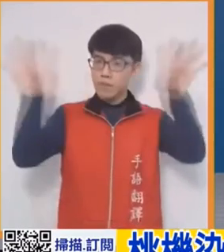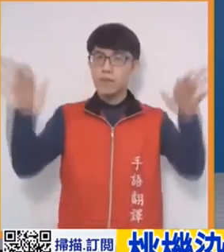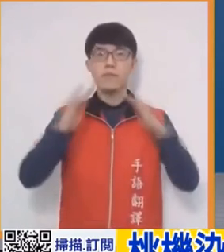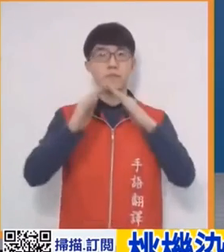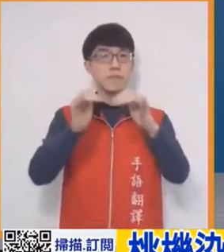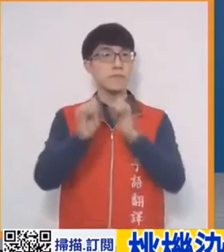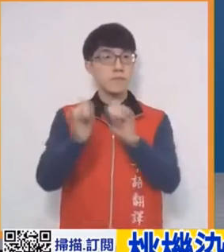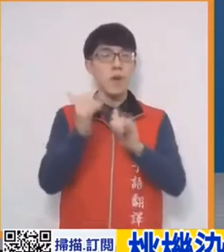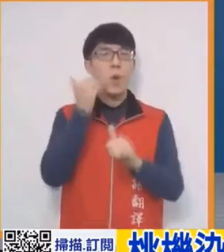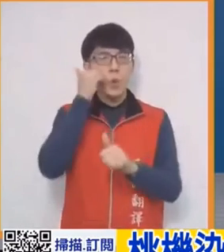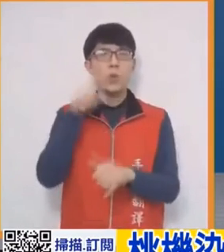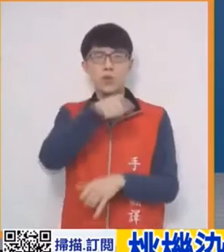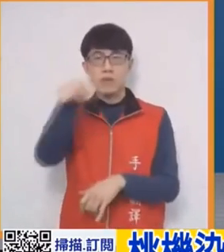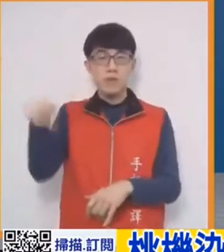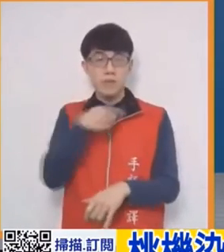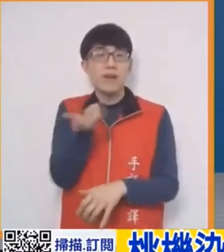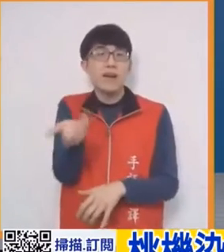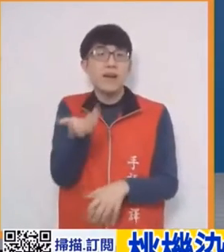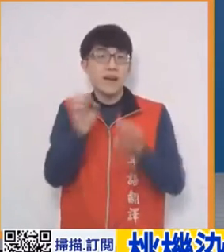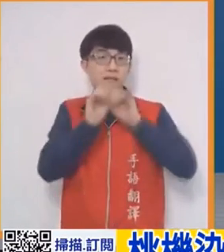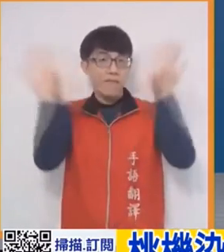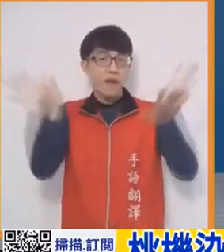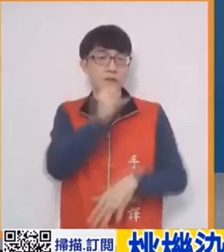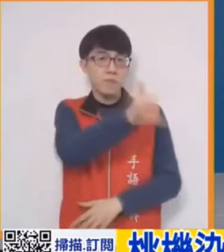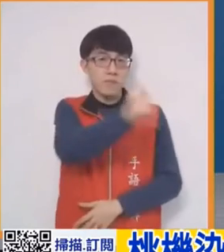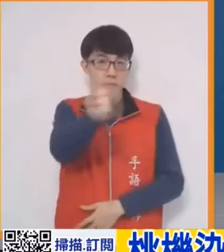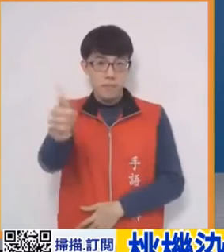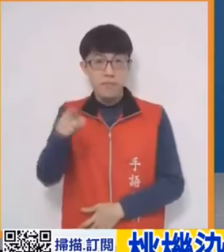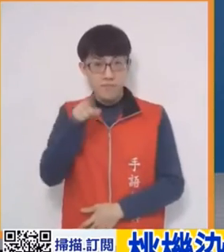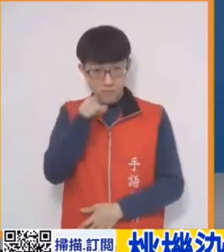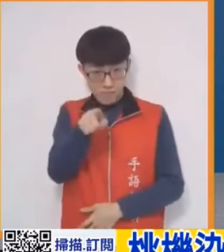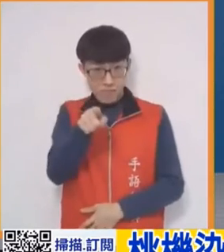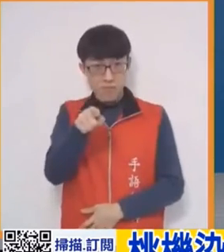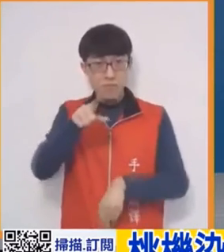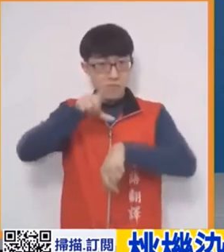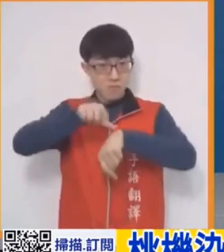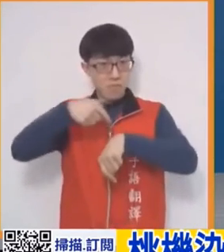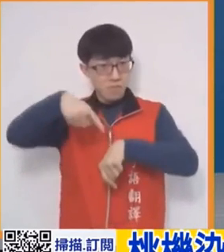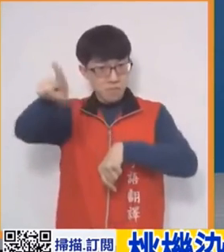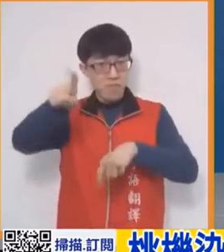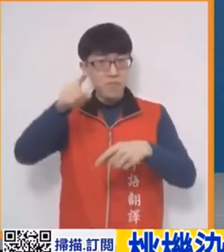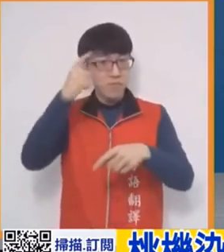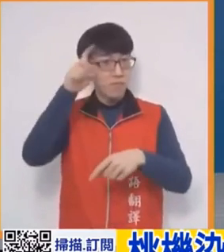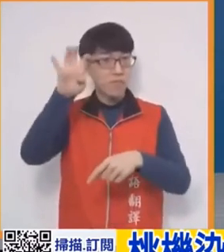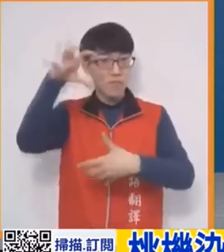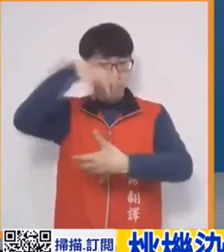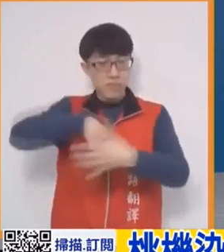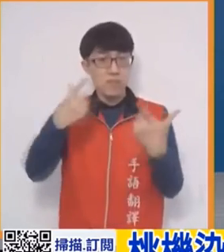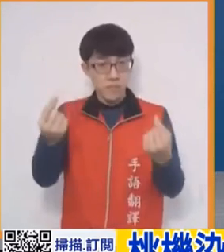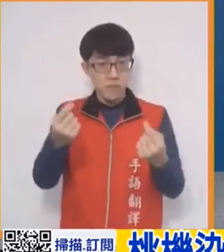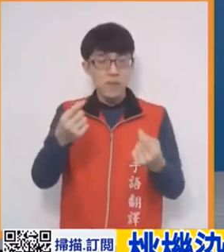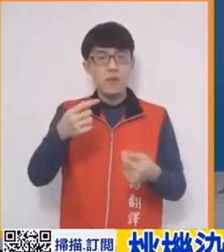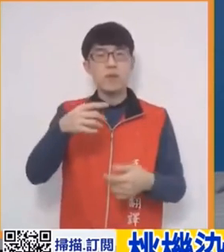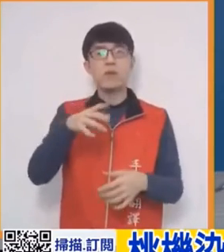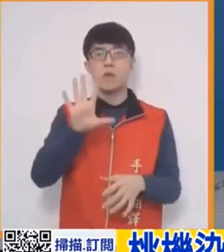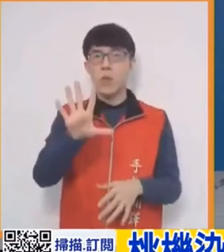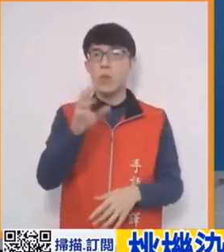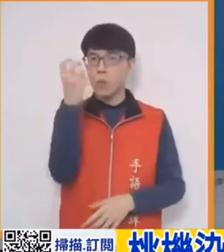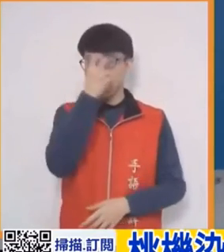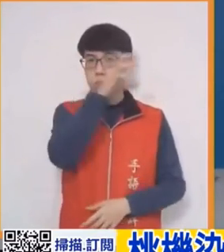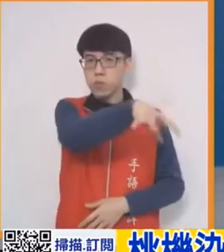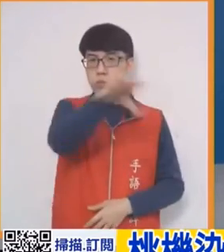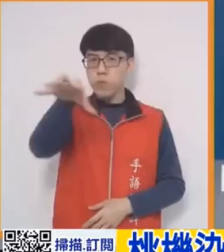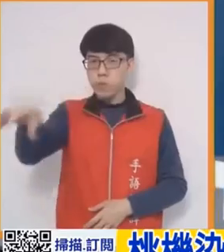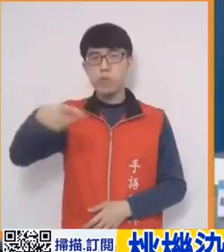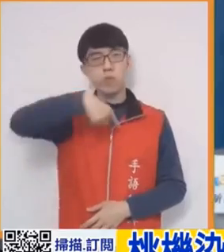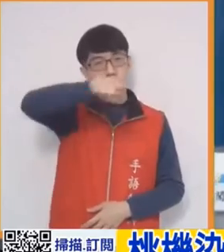如果你有足迹重叠呢，有相关的疑虑呢，都可以去采检站来采检。因此呢，我们陆续会